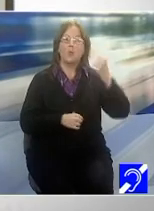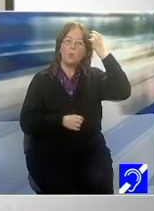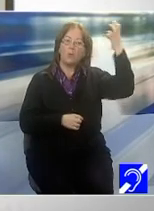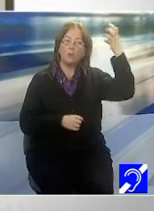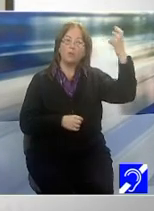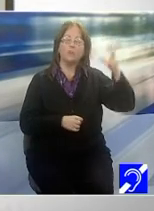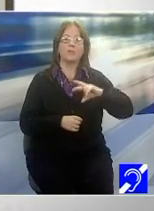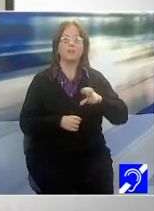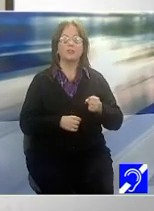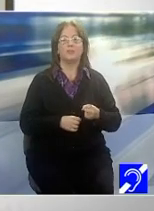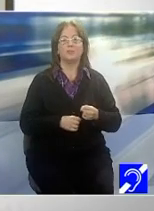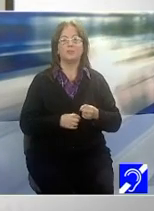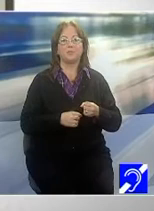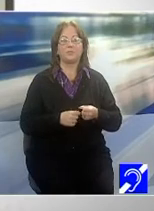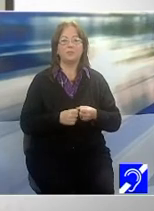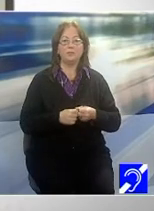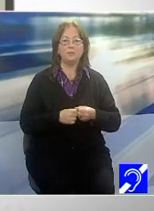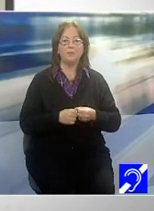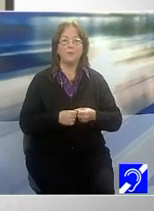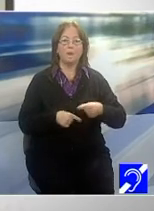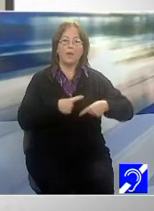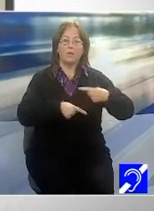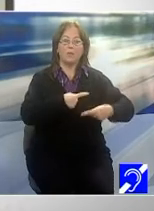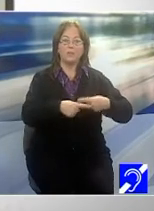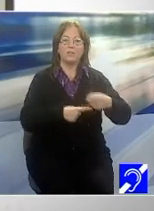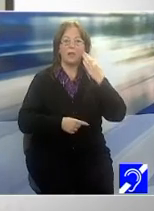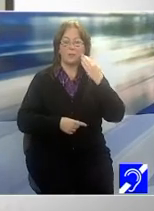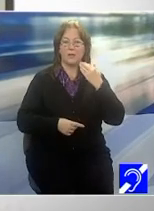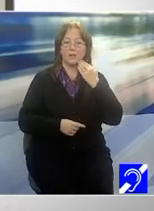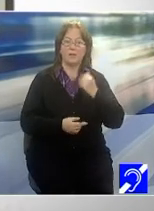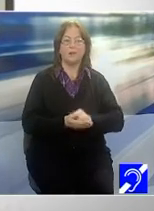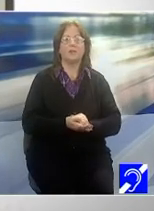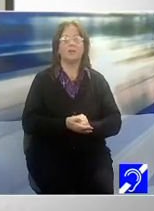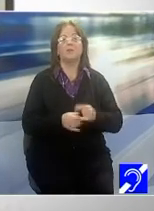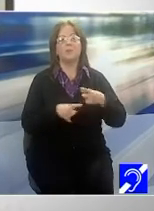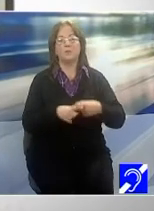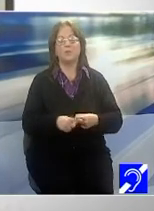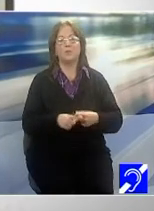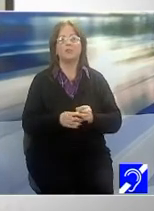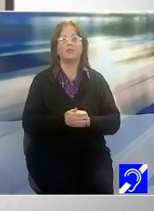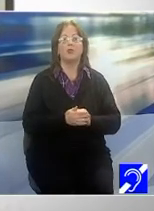felul de materiale, de la cărți la celelalte tipuri de documente electronice,